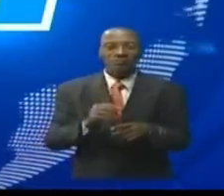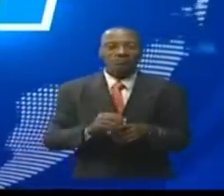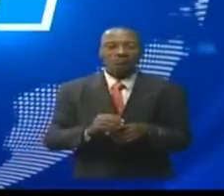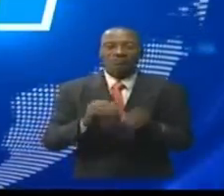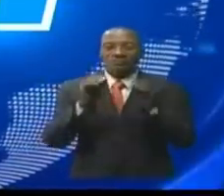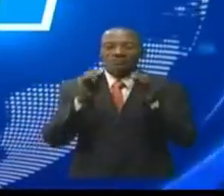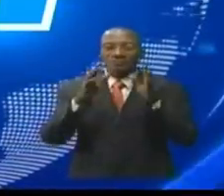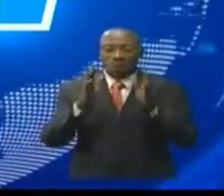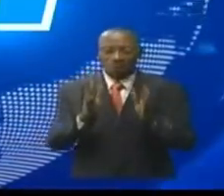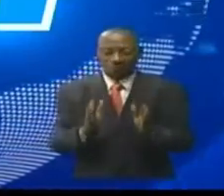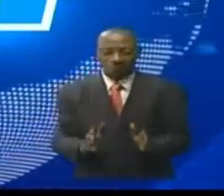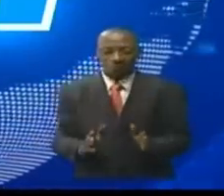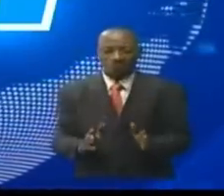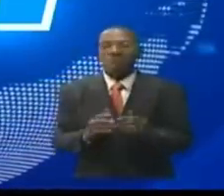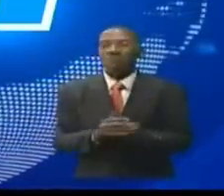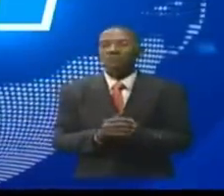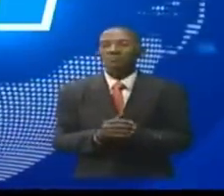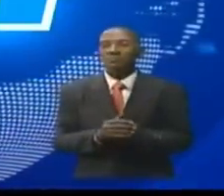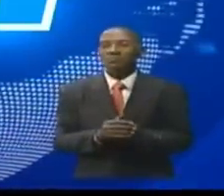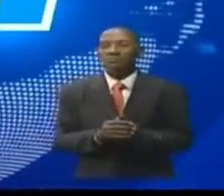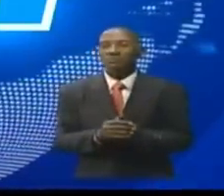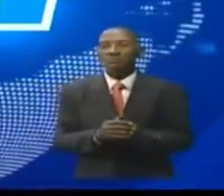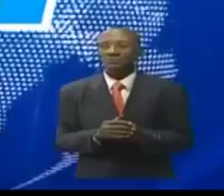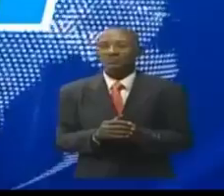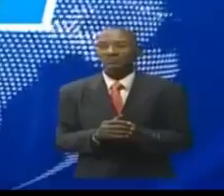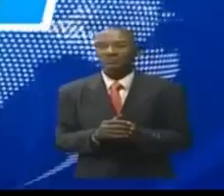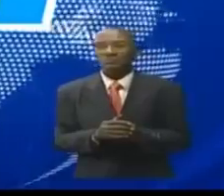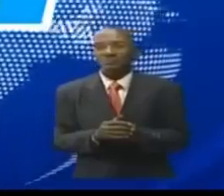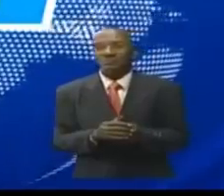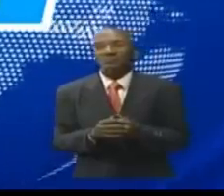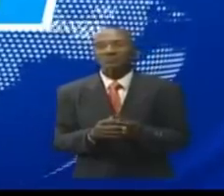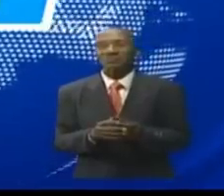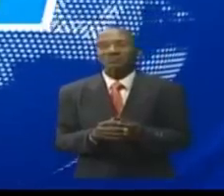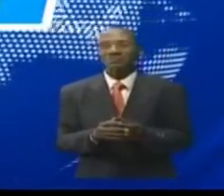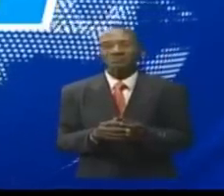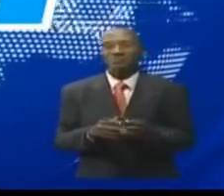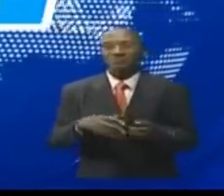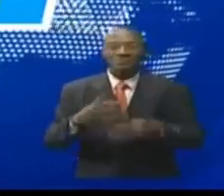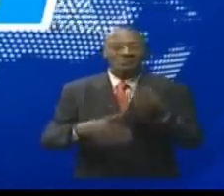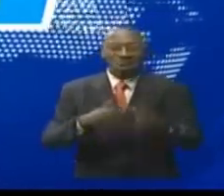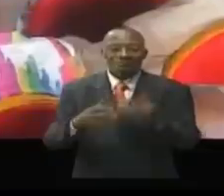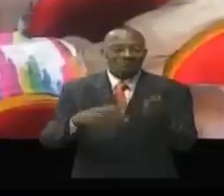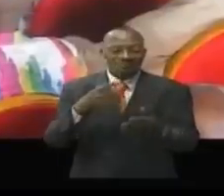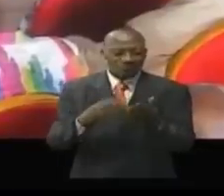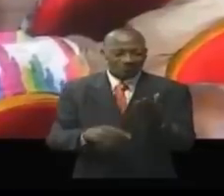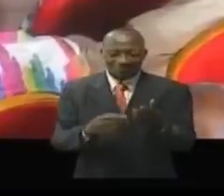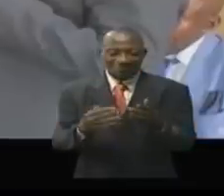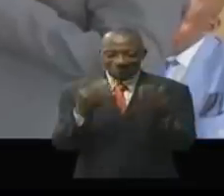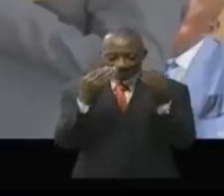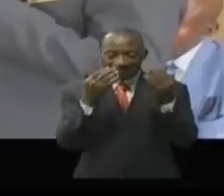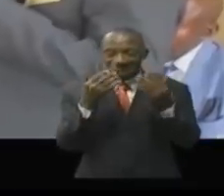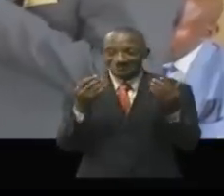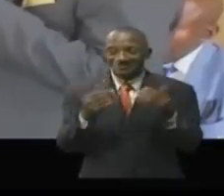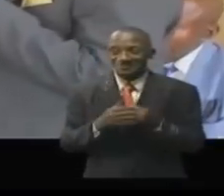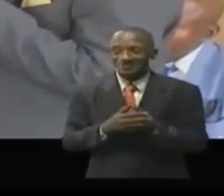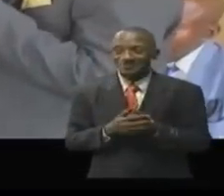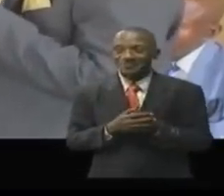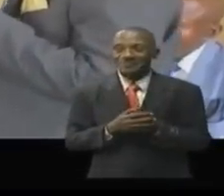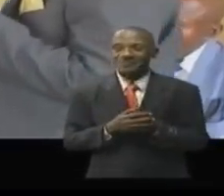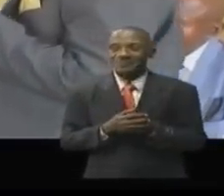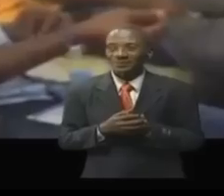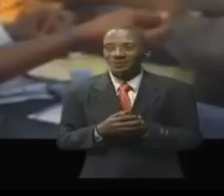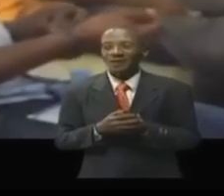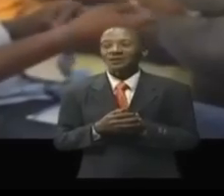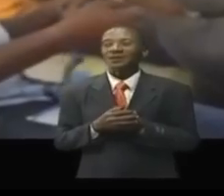dans la commune de Kalamu, en présence de plusieurs membres de cette structure. Rodé Panda. Des antiquaires du